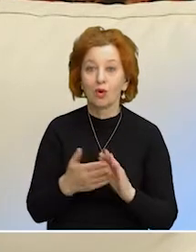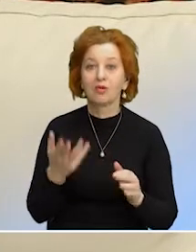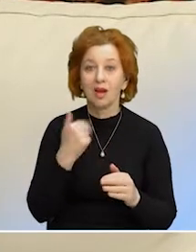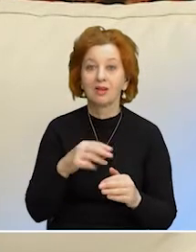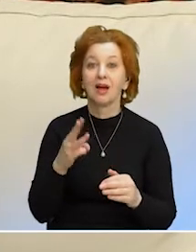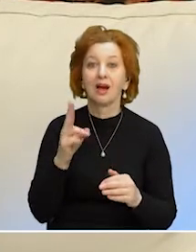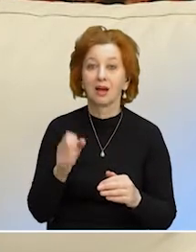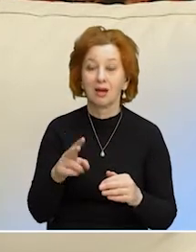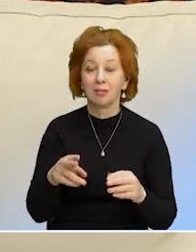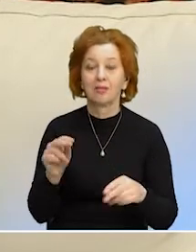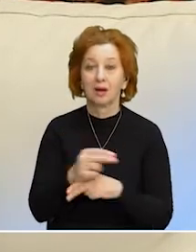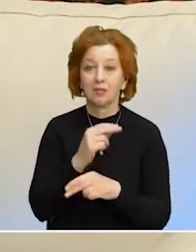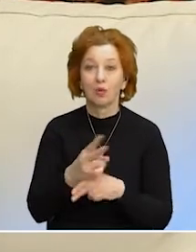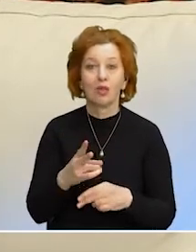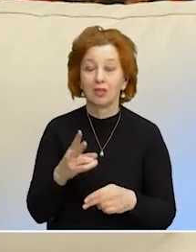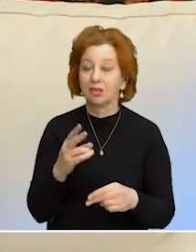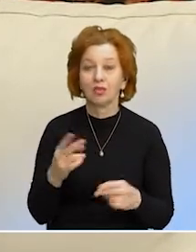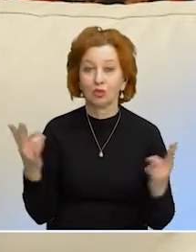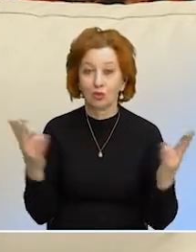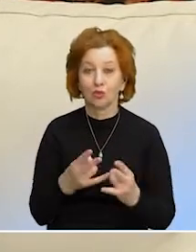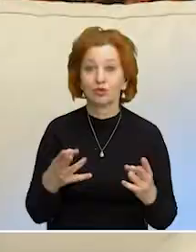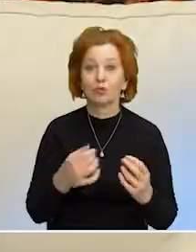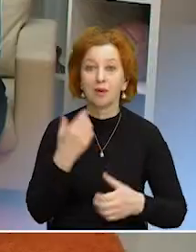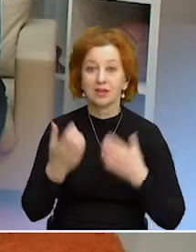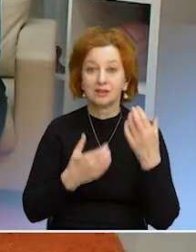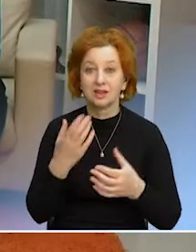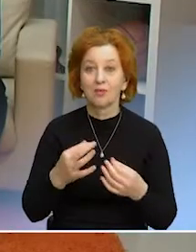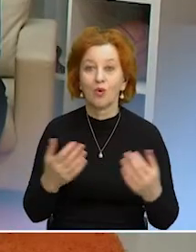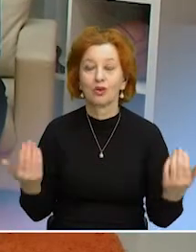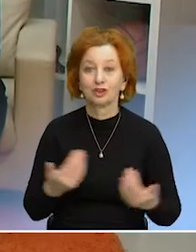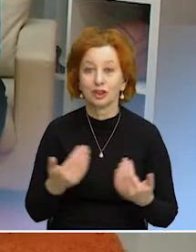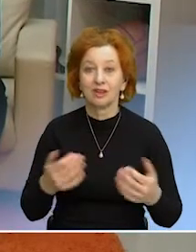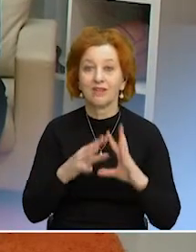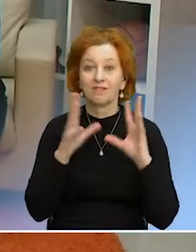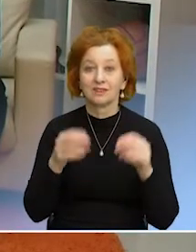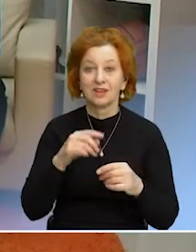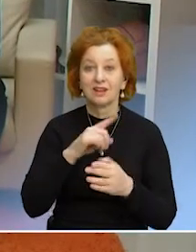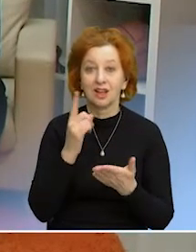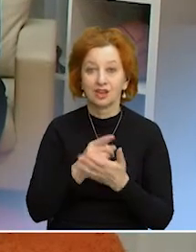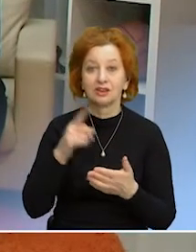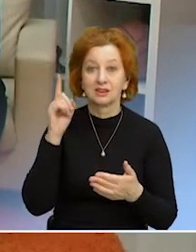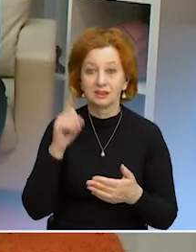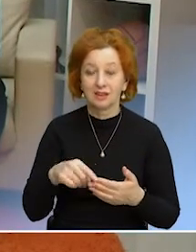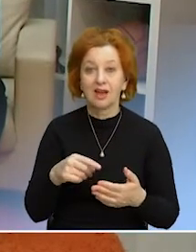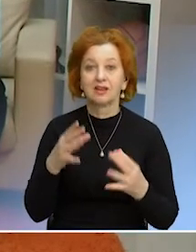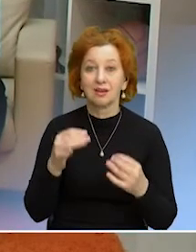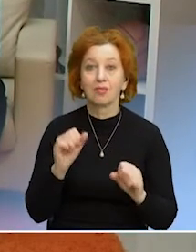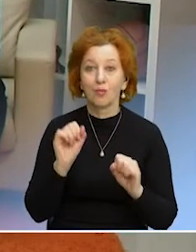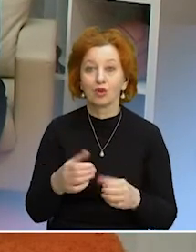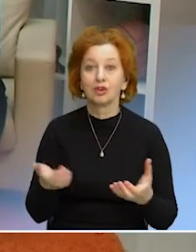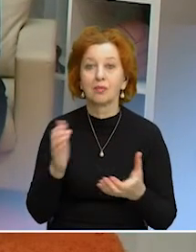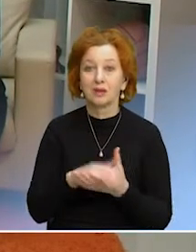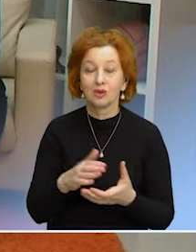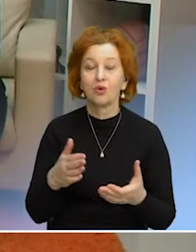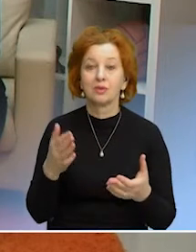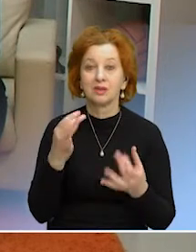когда капитальный ремонт неизбежен на доме. Поэтому... То есть заранее уже позаботились о наших жилищах. Да, все должны знать, что есть программа, с которой можно